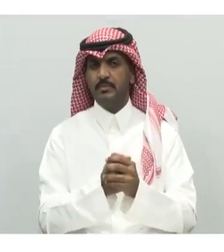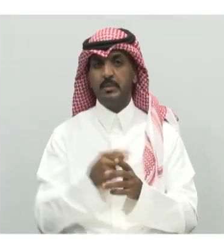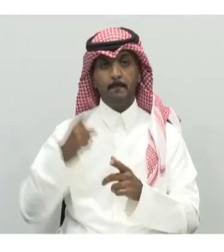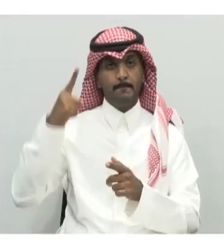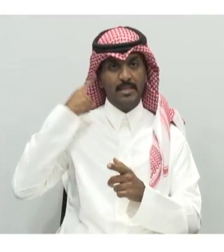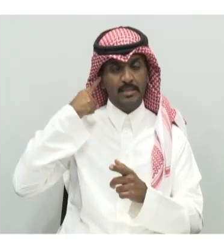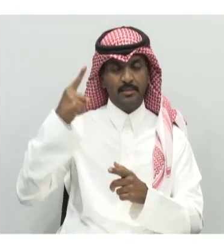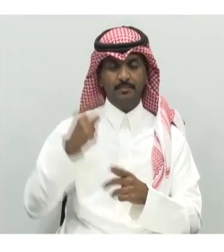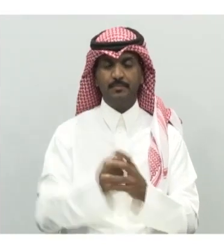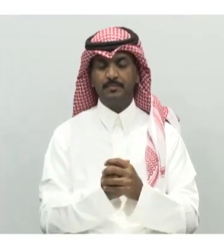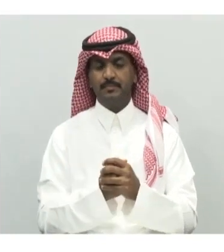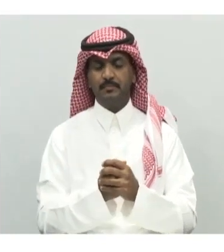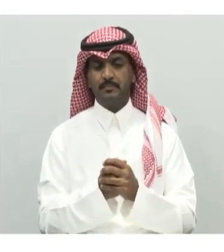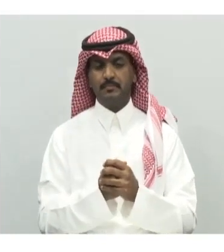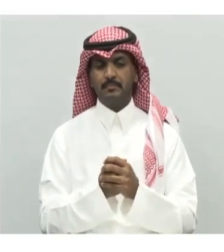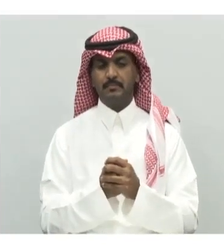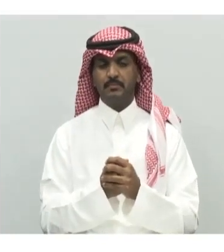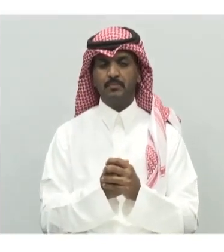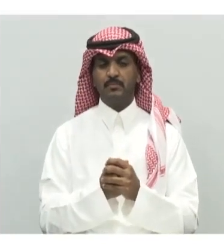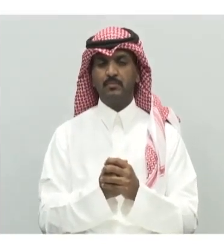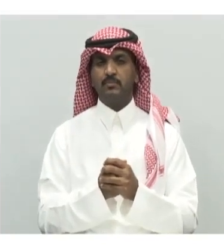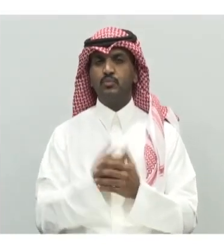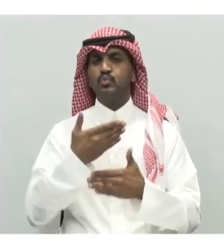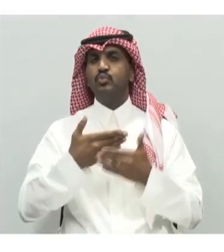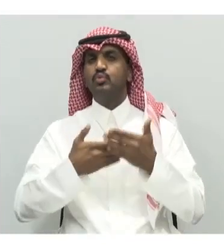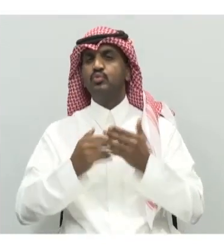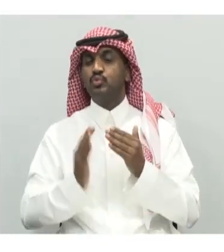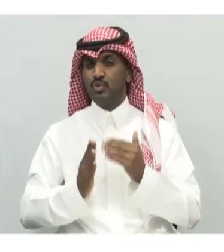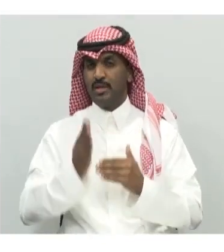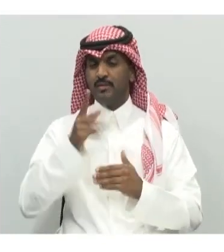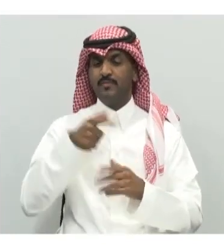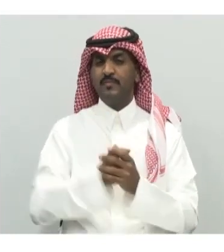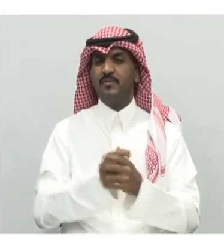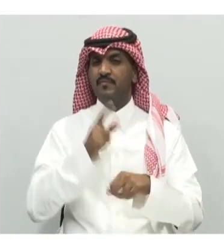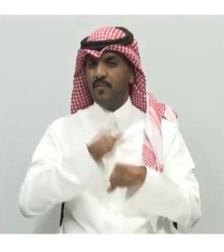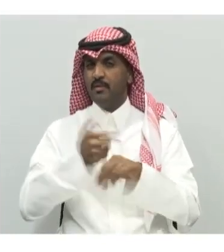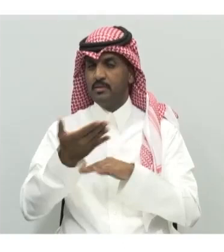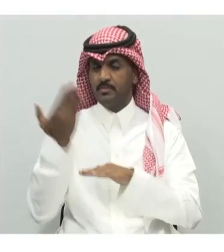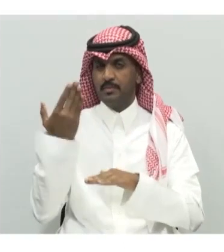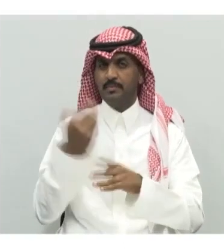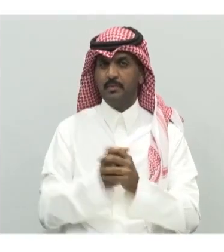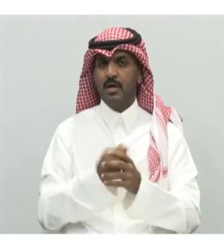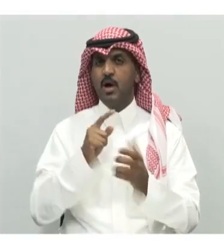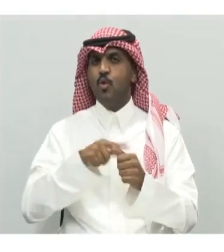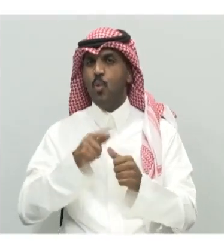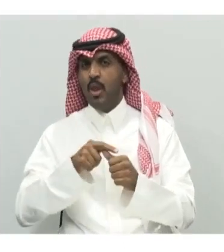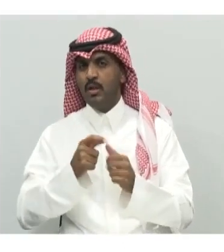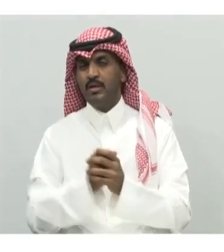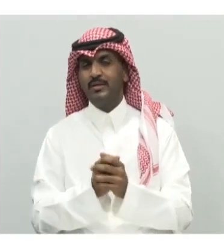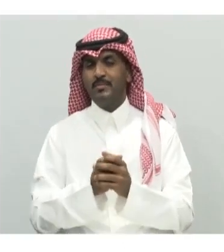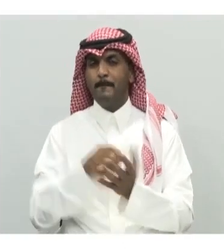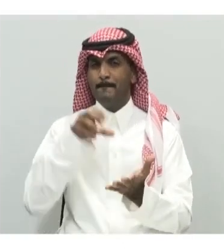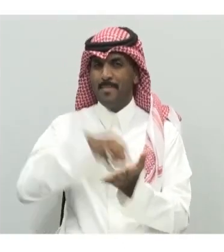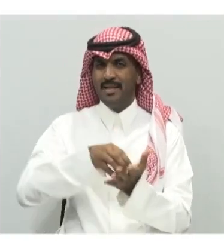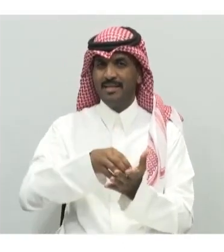المنوره وانشات في تلك الفتره الزمنيه اول دار لسك العمله ايضا